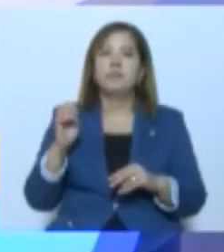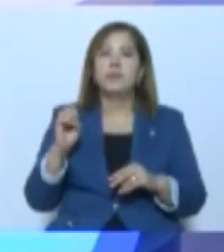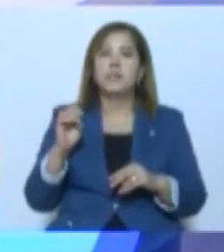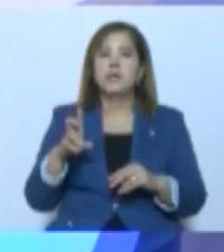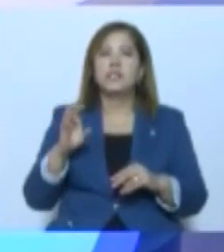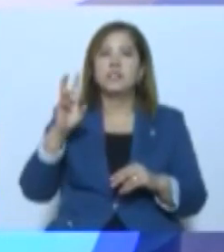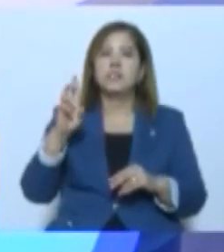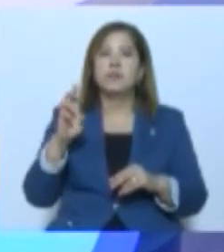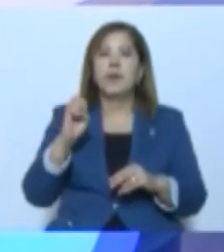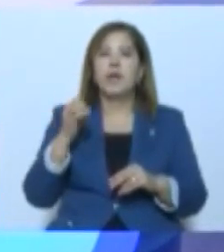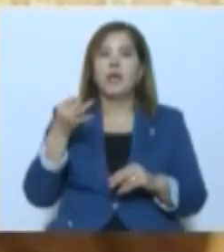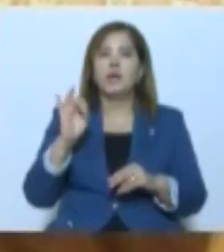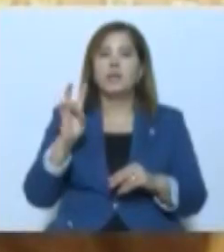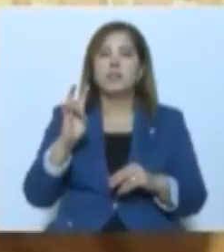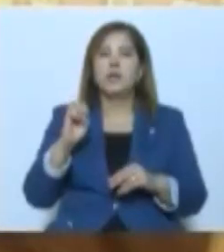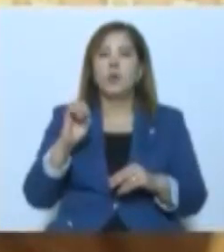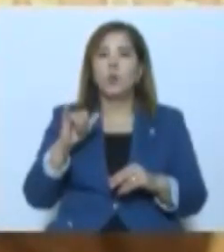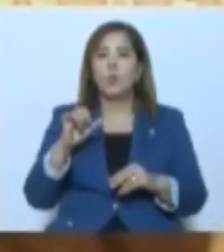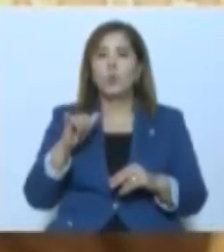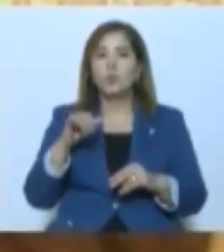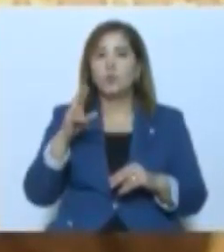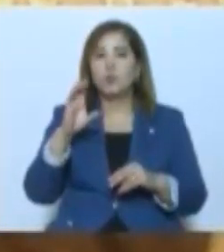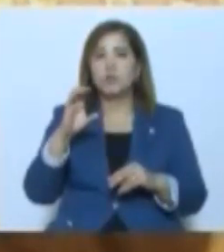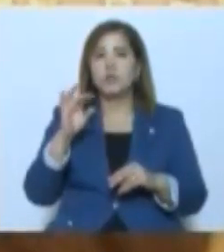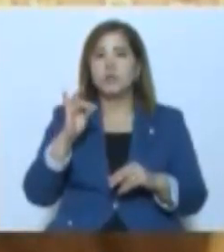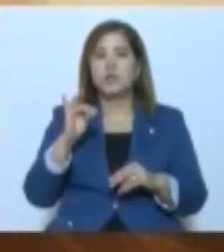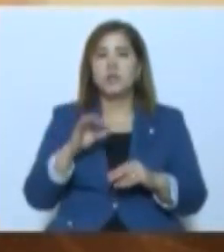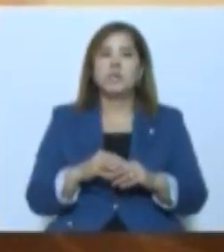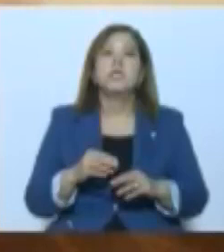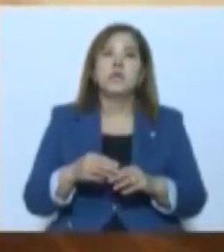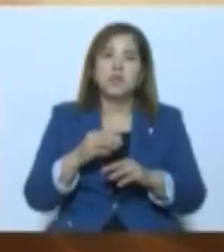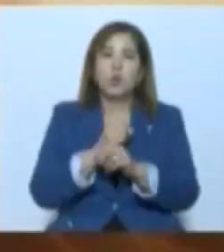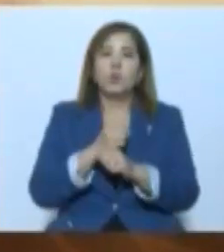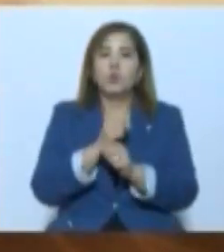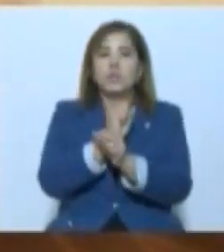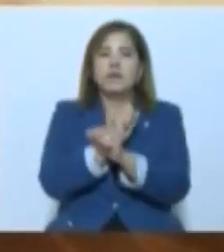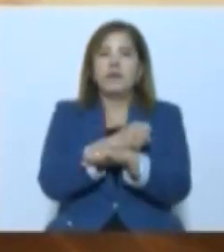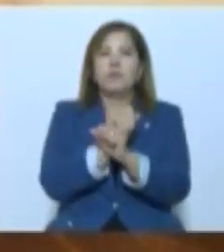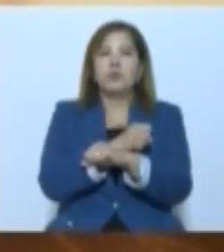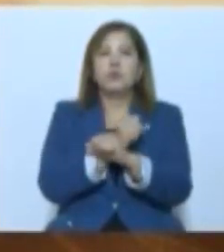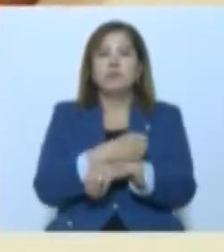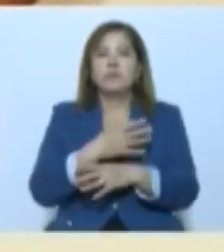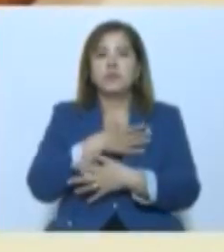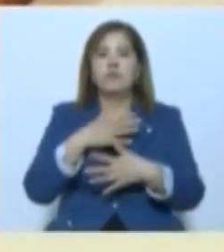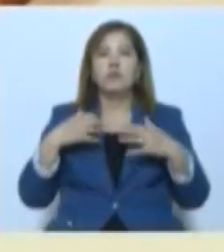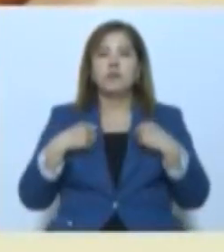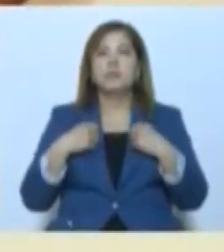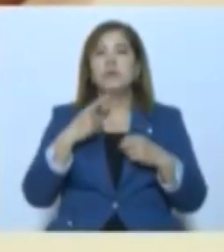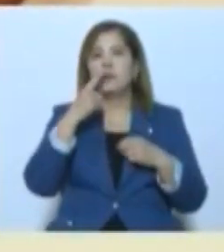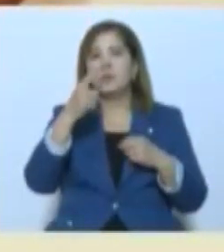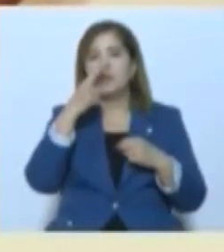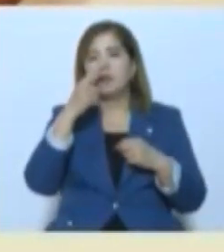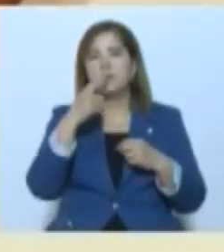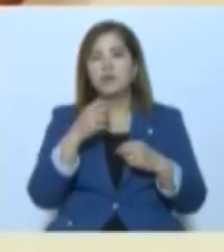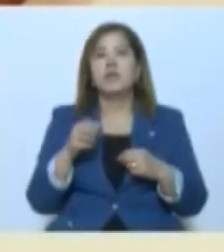района мастер по резьбе на протяжении 20 лет создаёт невероятные изделия из кости верблюдов коров и других животных совсем недавно алдаберген